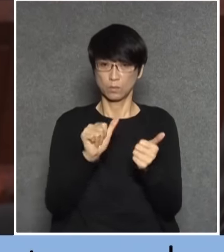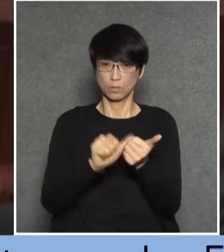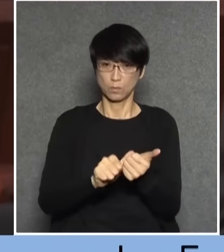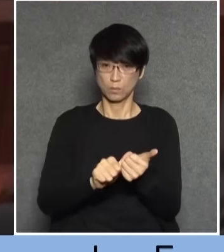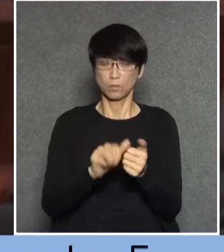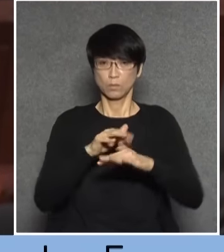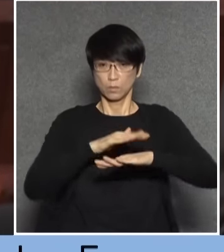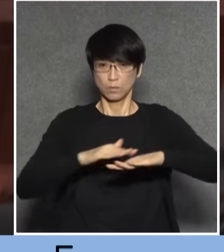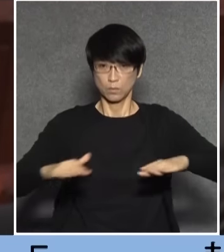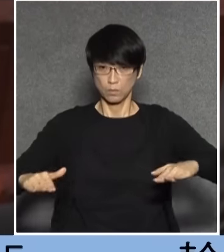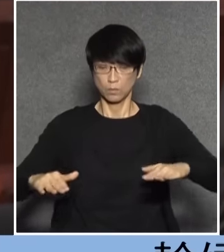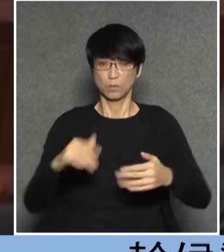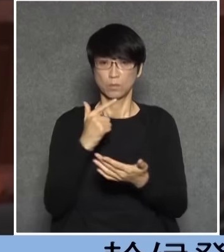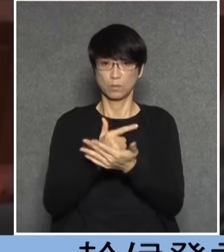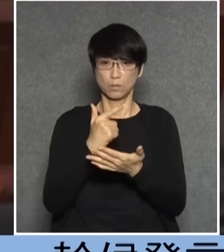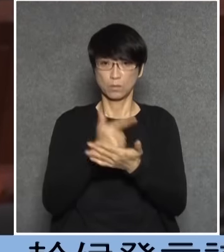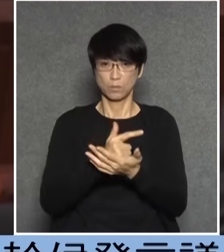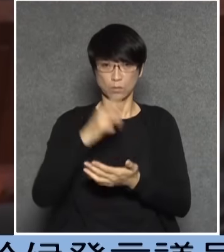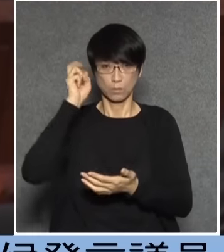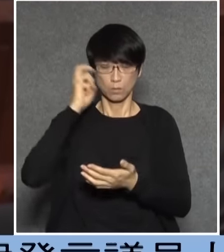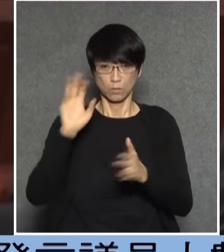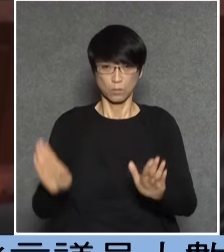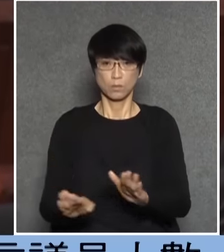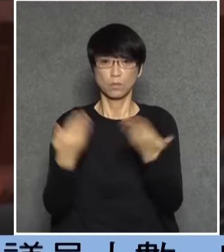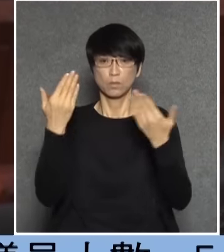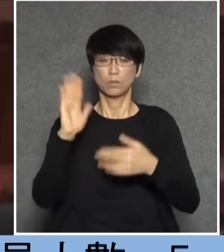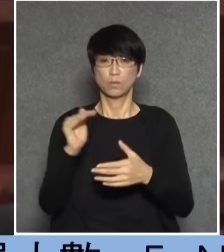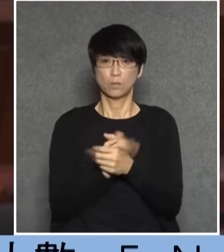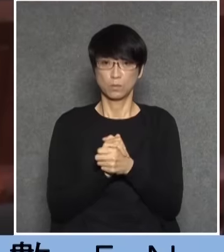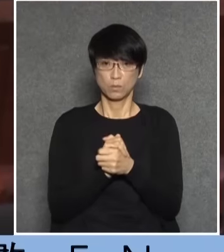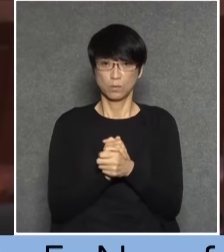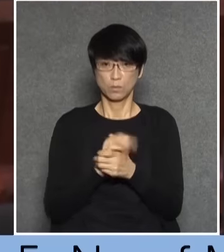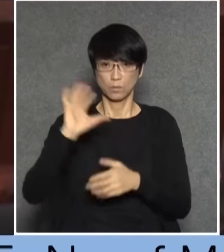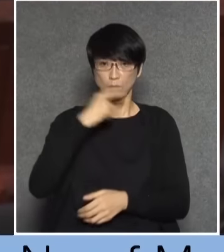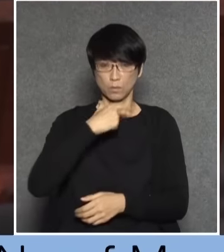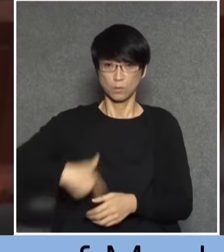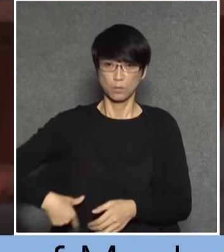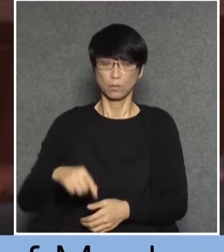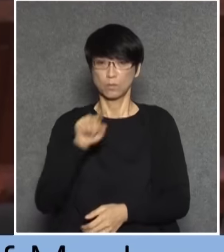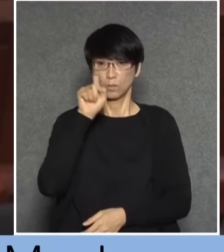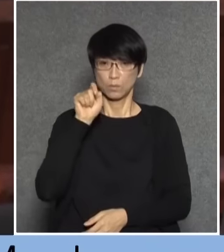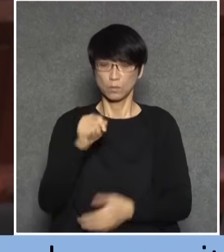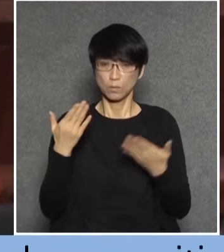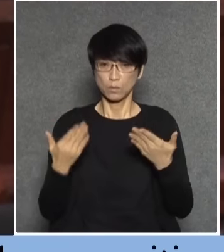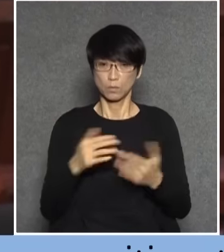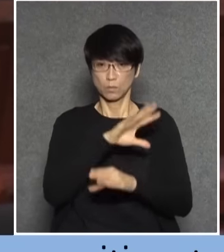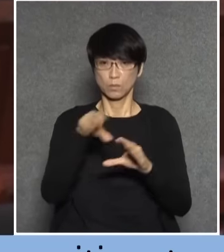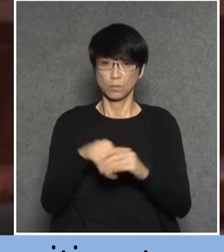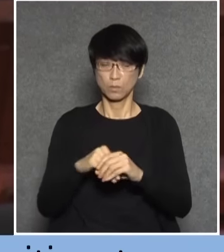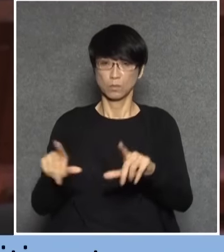穩定的大前提底下才投入運作。就黃毓民議員的提問，我現在綜合答覆如